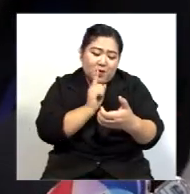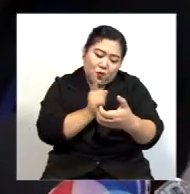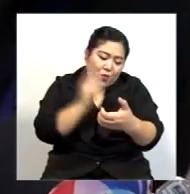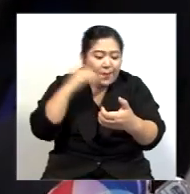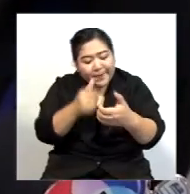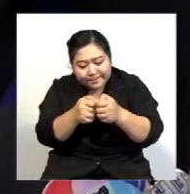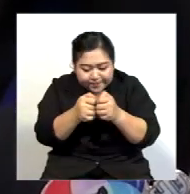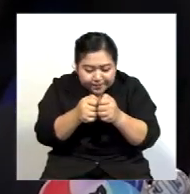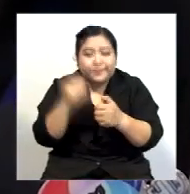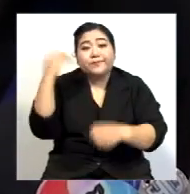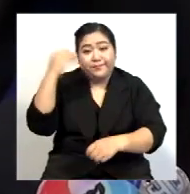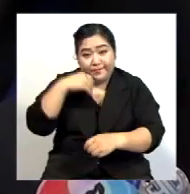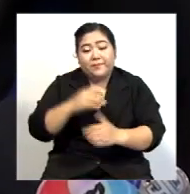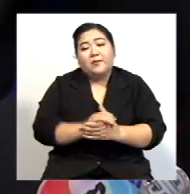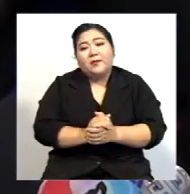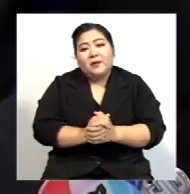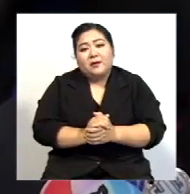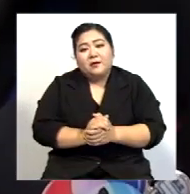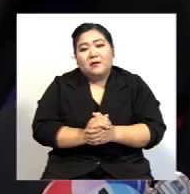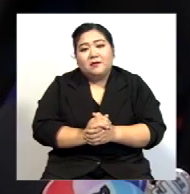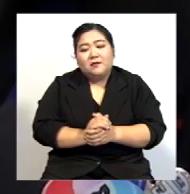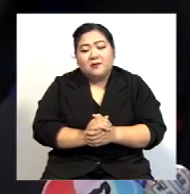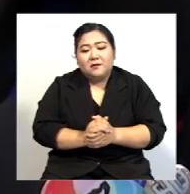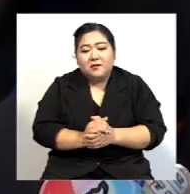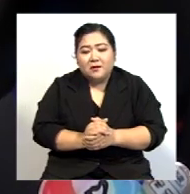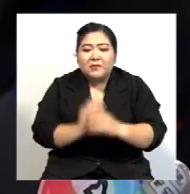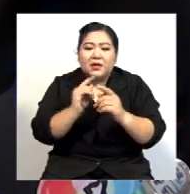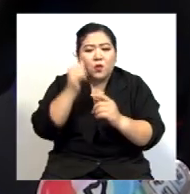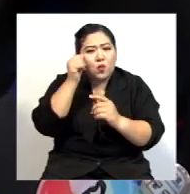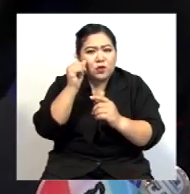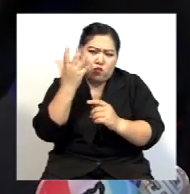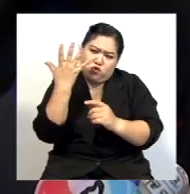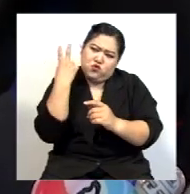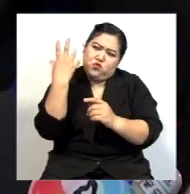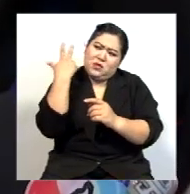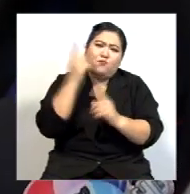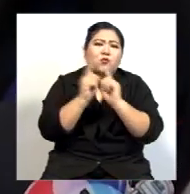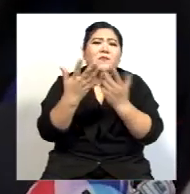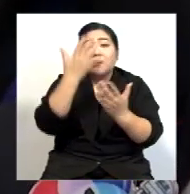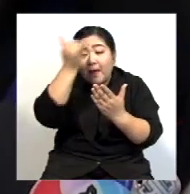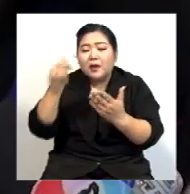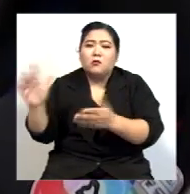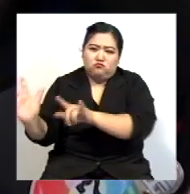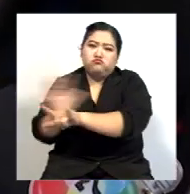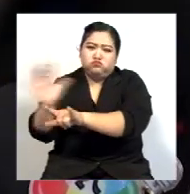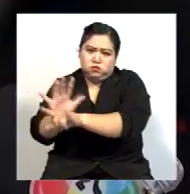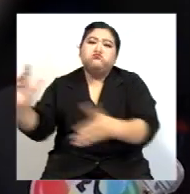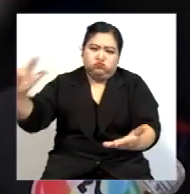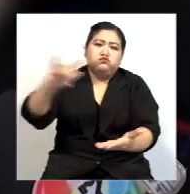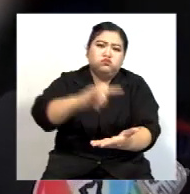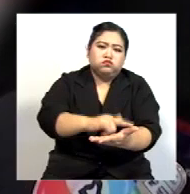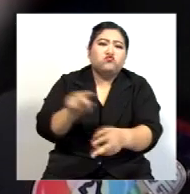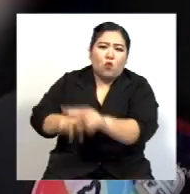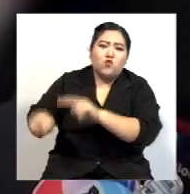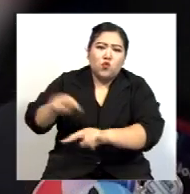มีแค่เฉพาะช่วงที่น้องเดินทางที่เครื่องนี้แหละ ใช่ค่ะ สองสามวันนี้ไม่ได้คุยกัน ใช่ แล้วมาคุยตอนไหนพอน้องเขาได้โทรศัพท์ก็เข้าโทรห